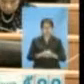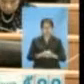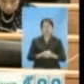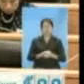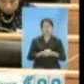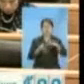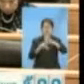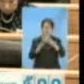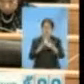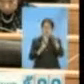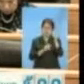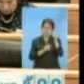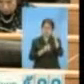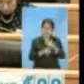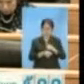กีฬา